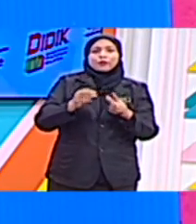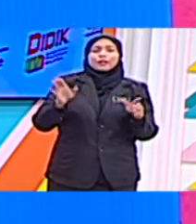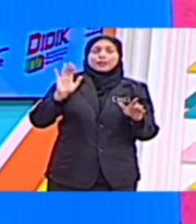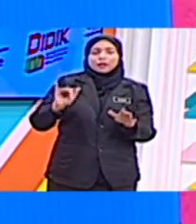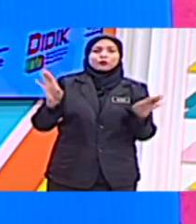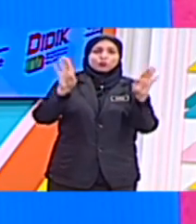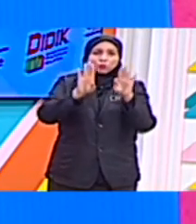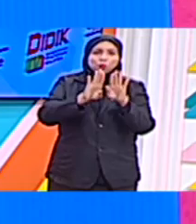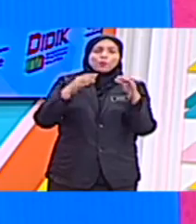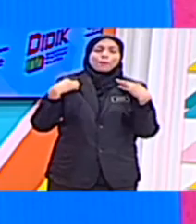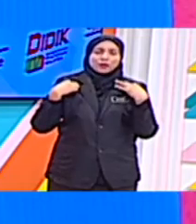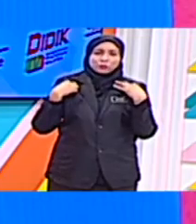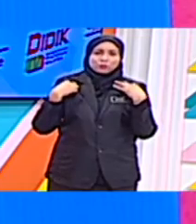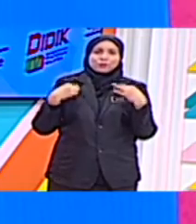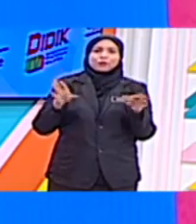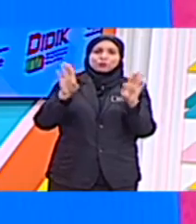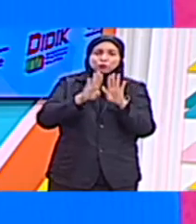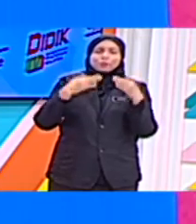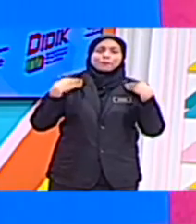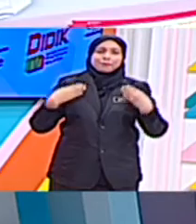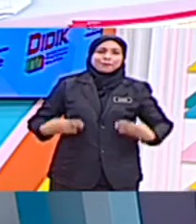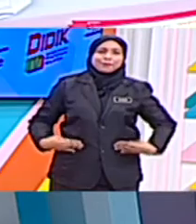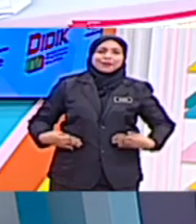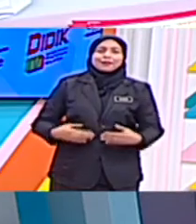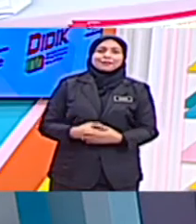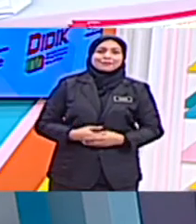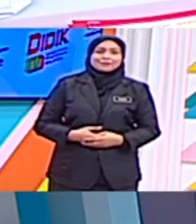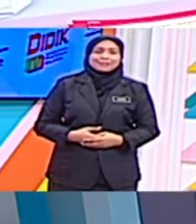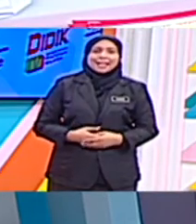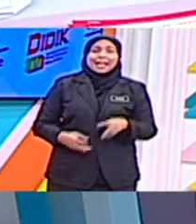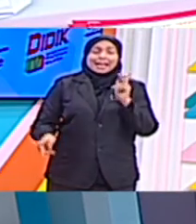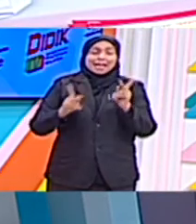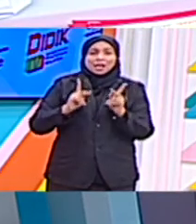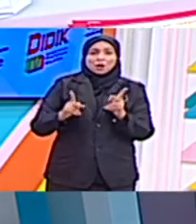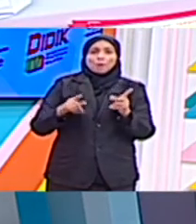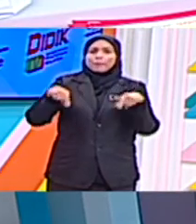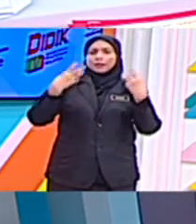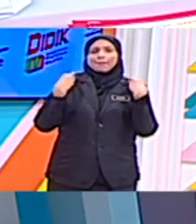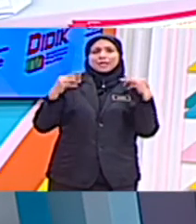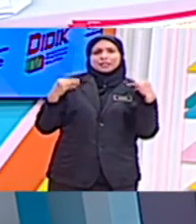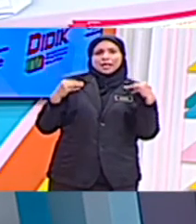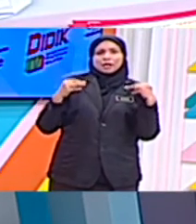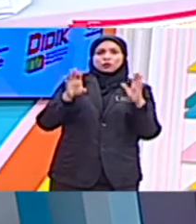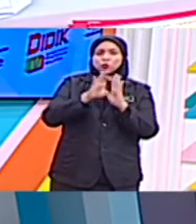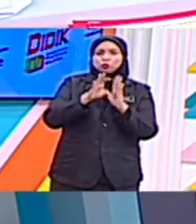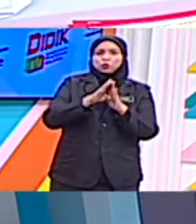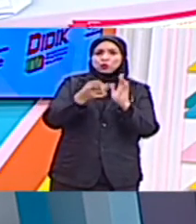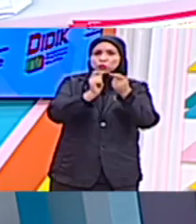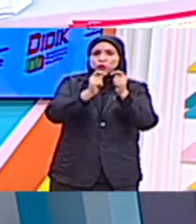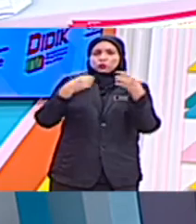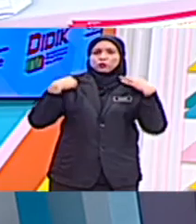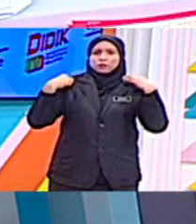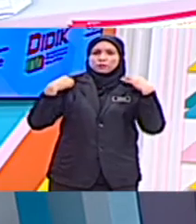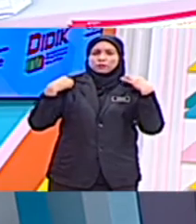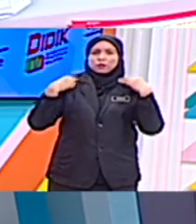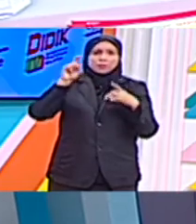tubuh badan. Ia lebih sopan, okey. Okay. Seterusnya kalau murid-murid pergi ke pasar raya kan, salin baju, ingat ya kena tempat